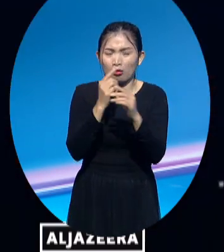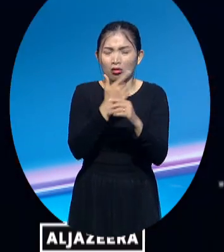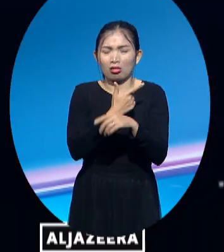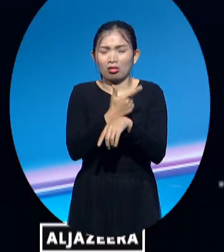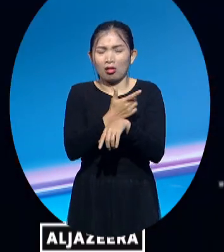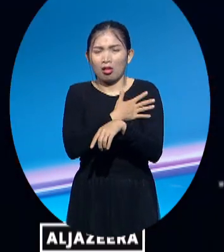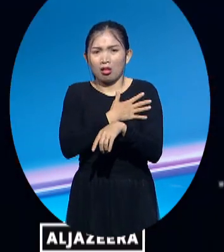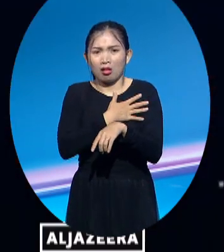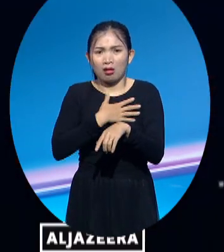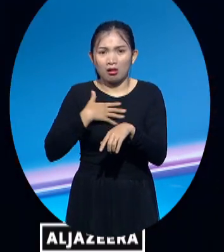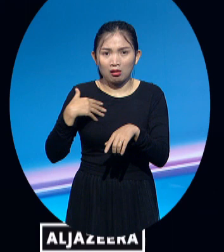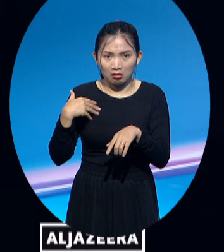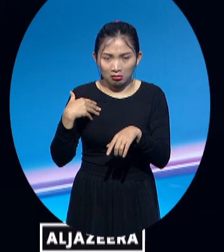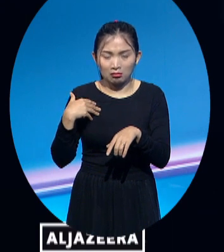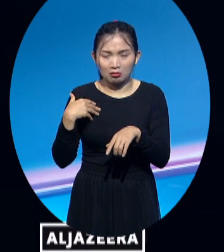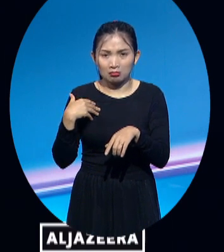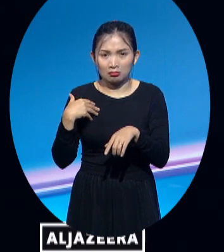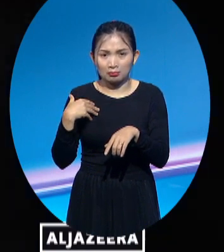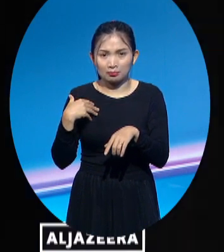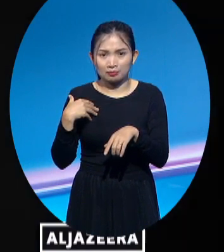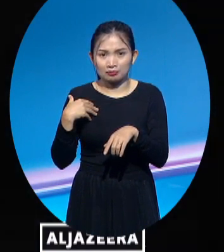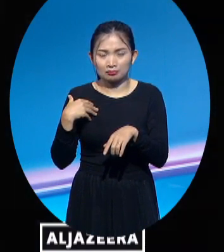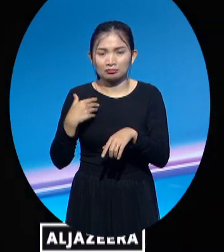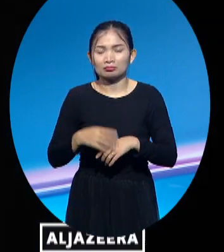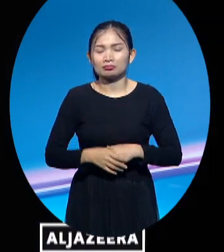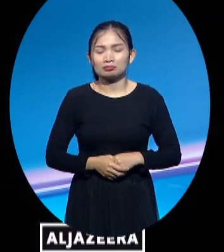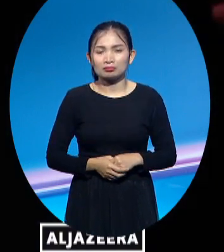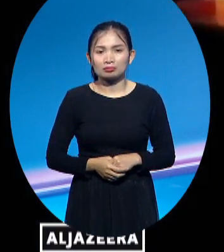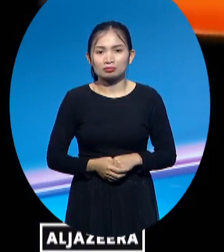được cho là do Iran và các lực lượng ủy nhiệm của nước này điều hành.